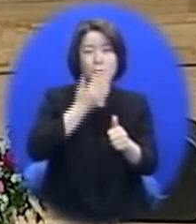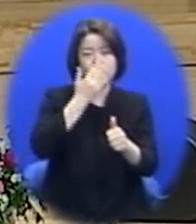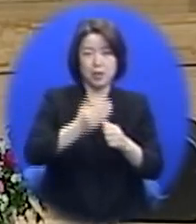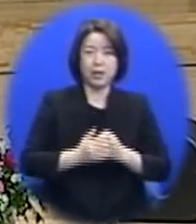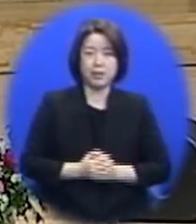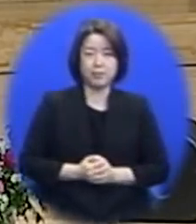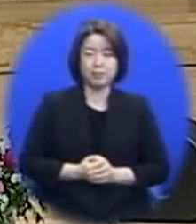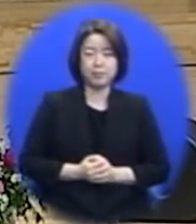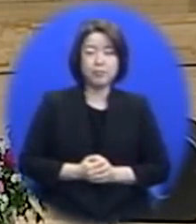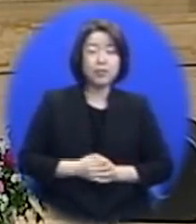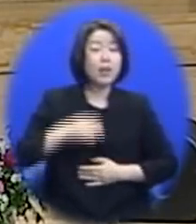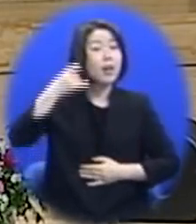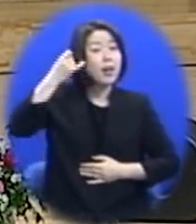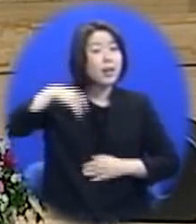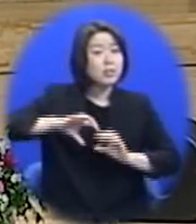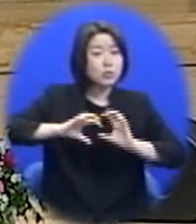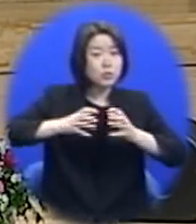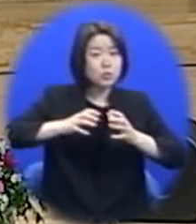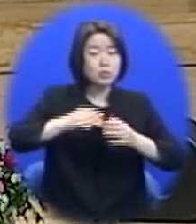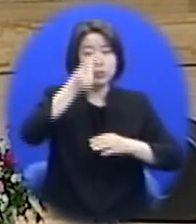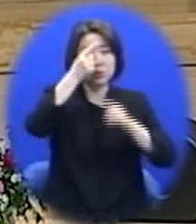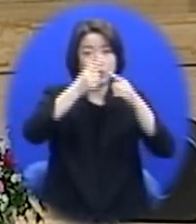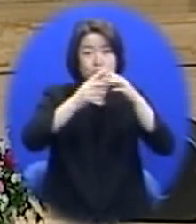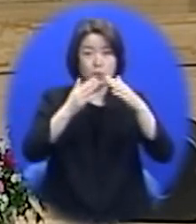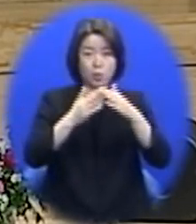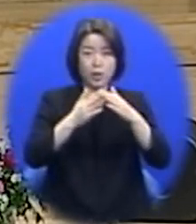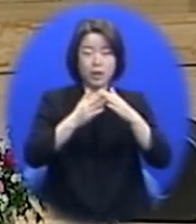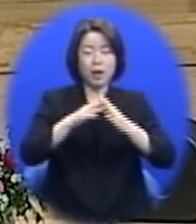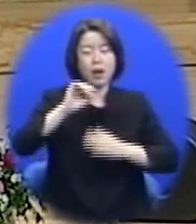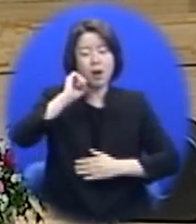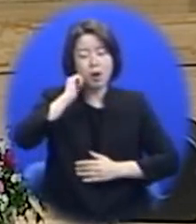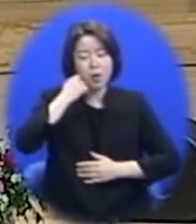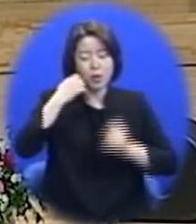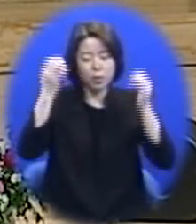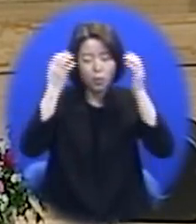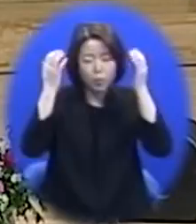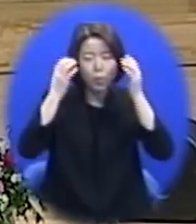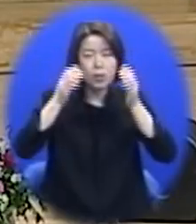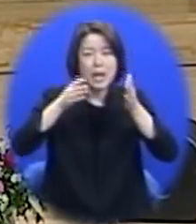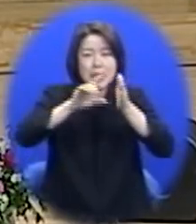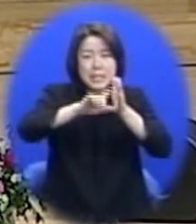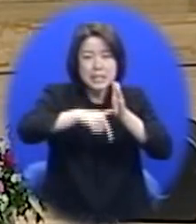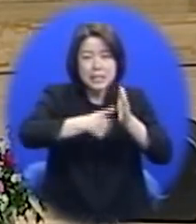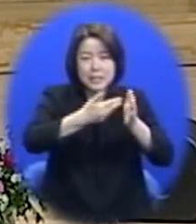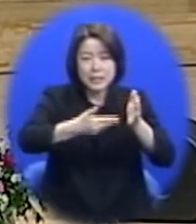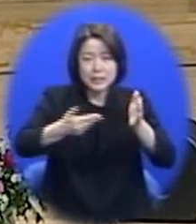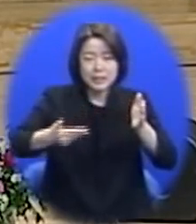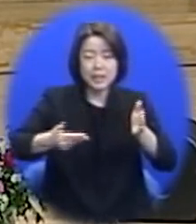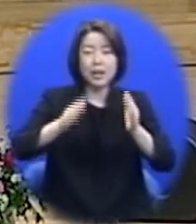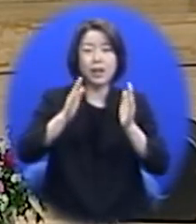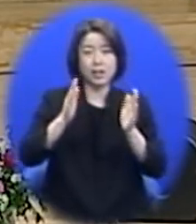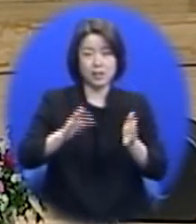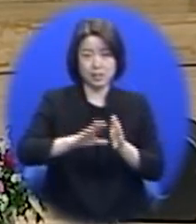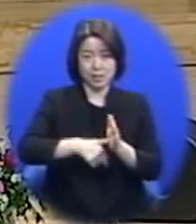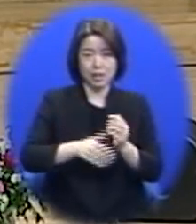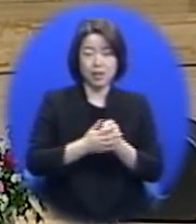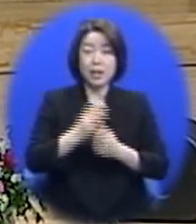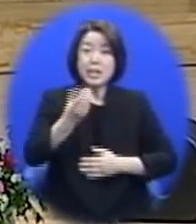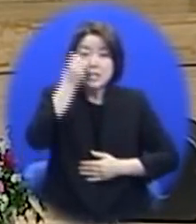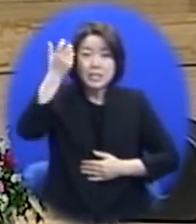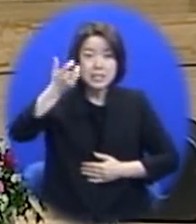중국 교회가 아주 어려운 고난의 기간을 보낼 때그 성령의 역사도 함께